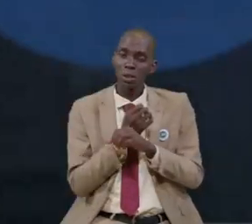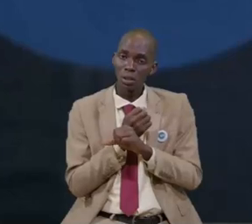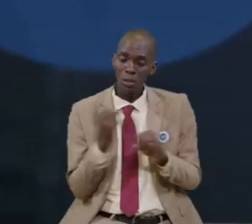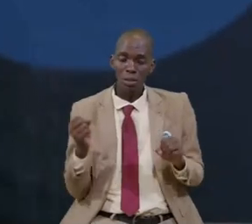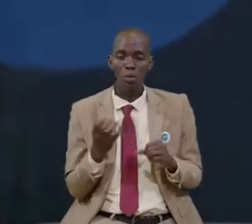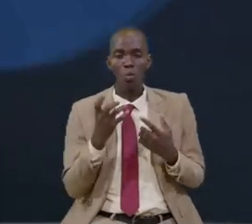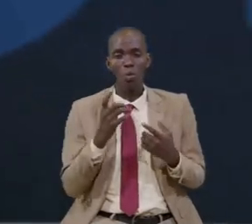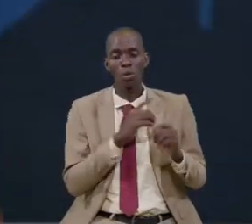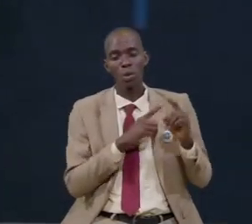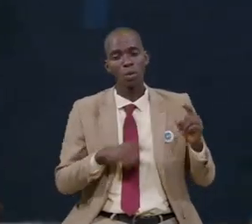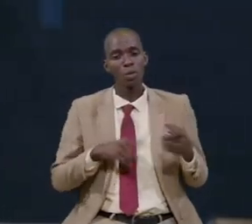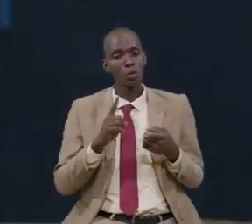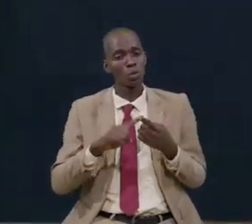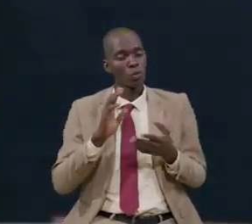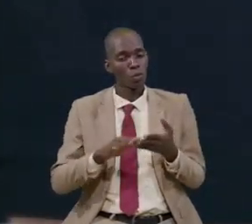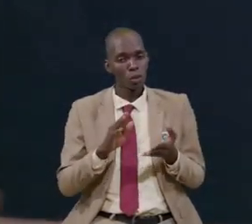authentique,